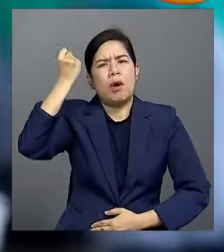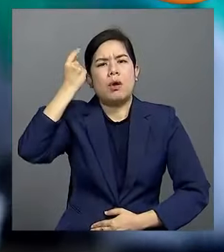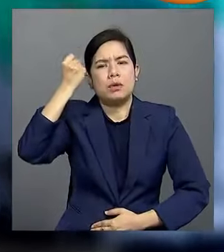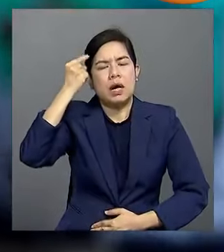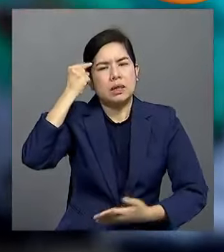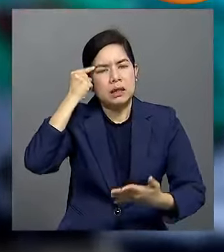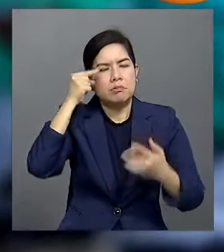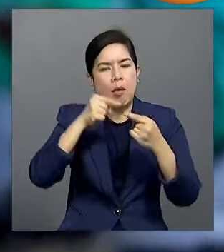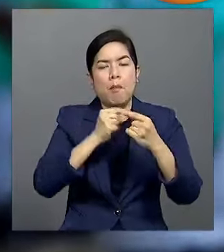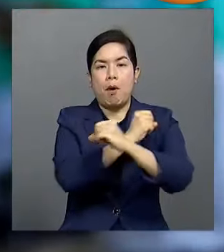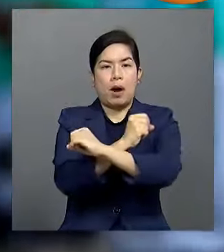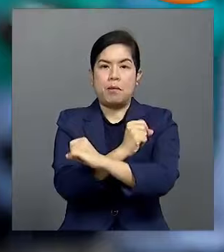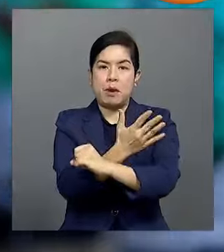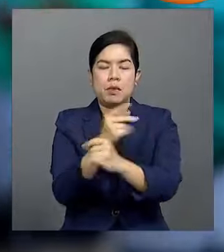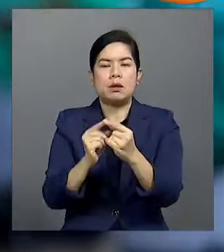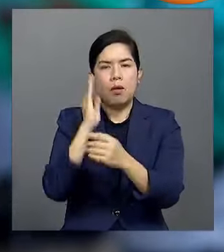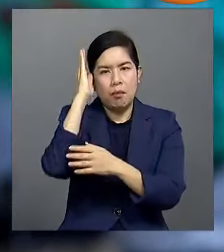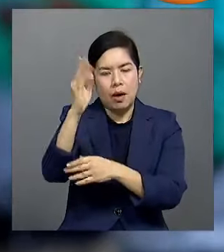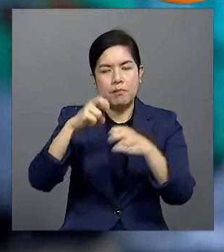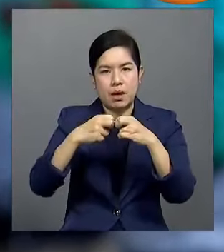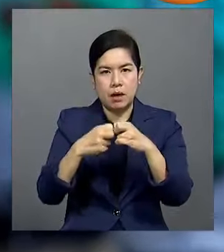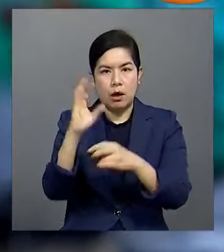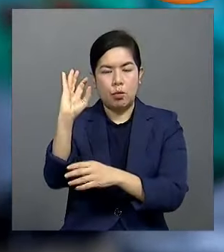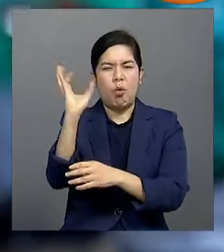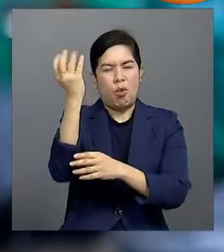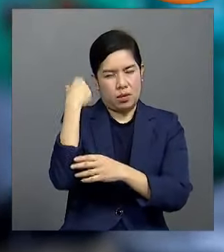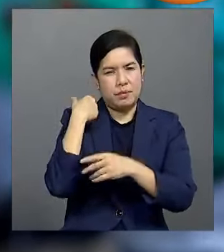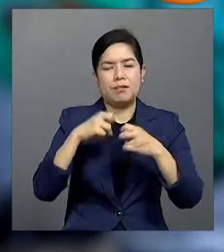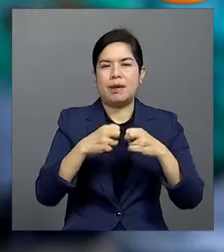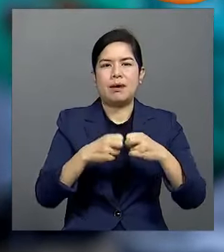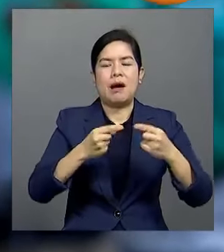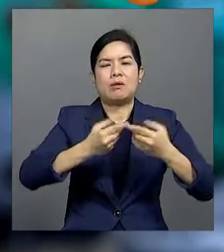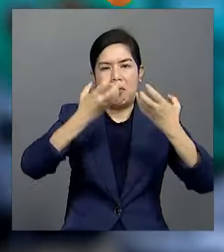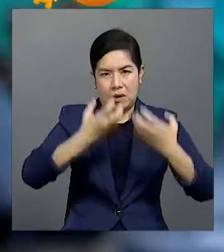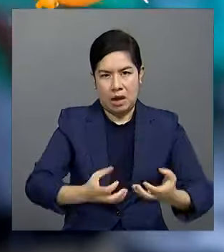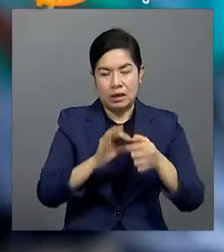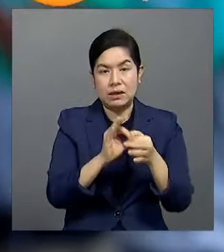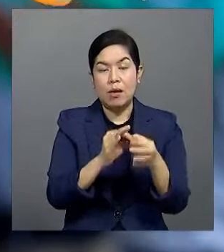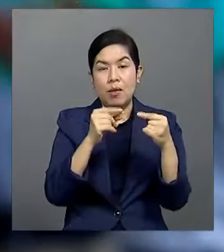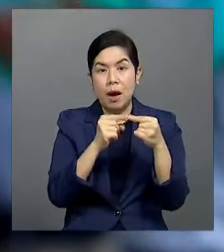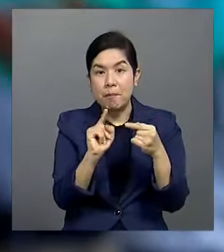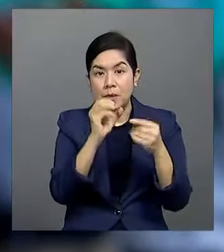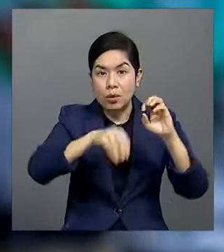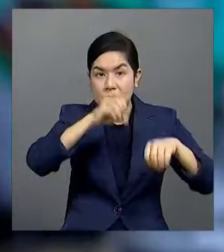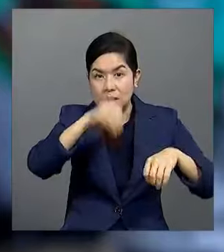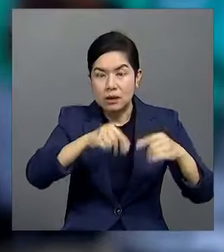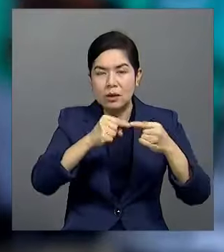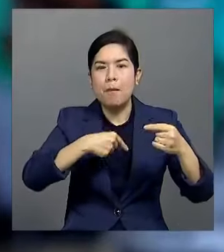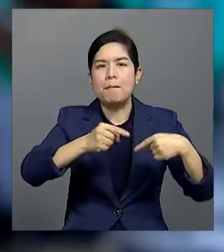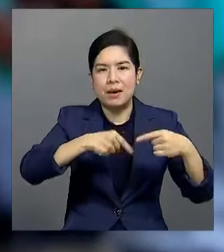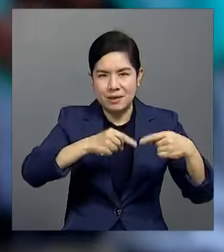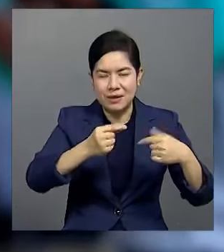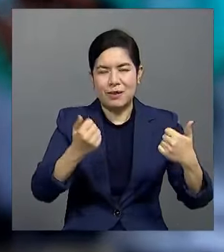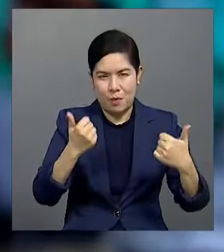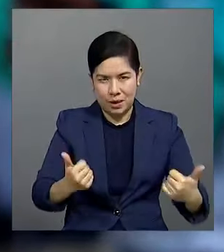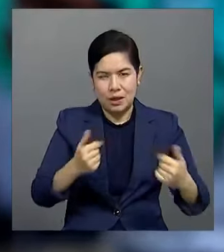นี้อาจถูกทำลายด้วยขยะพลาสติกมากกว่าโควิด-19 ก็ได้ค่ะและนี่ก็คือรู้สู้ภัยทั้งหมดของเราในวันนี้นะคะเ